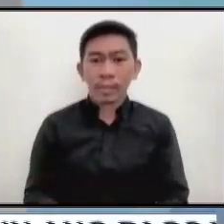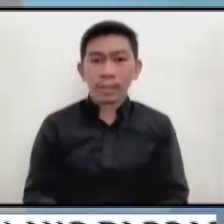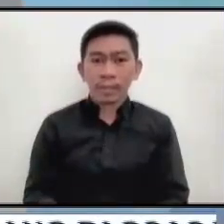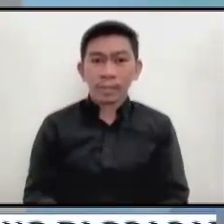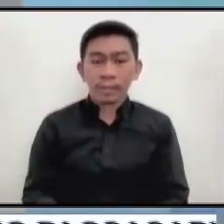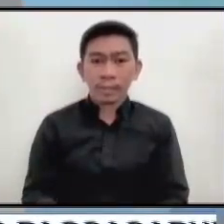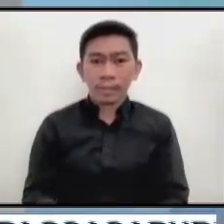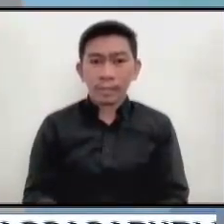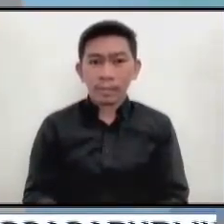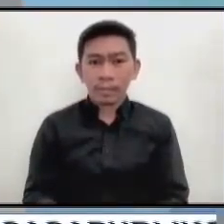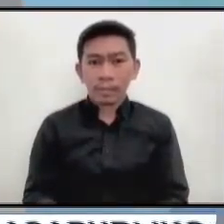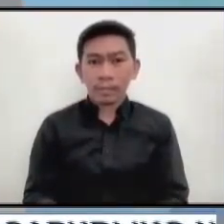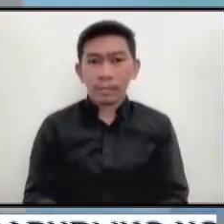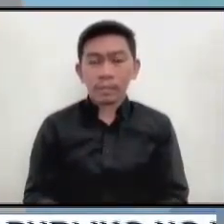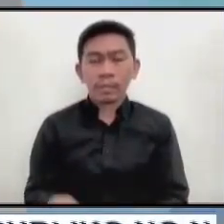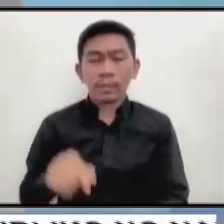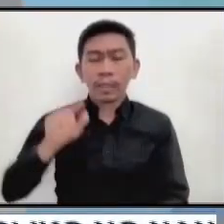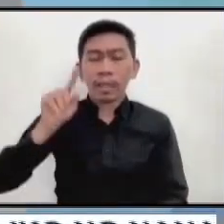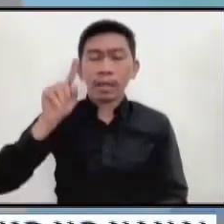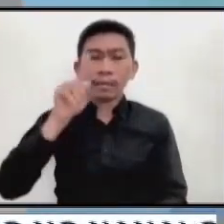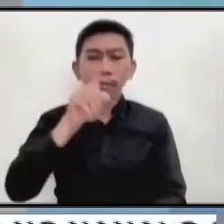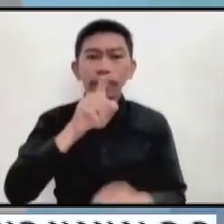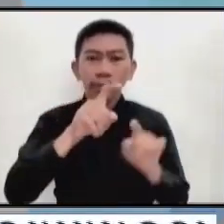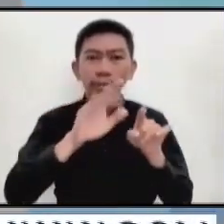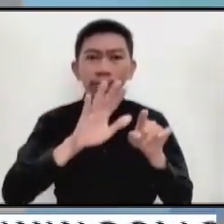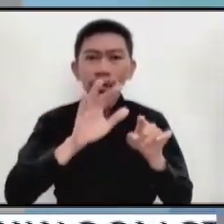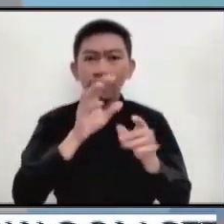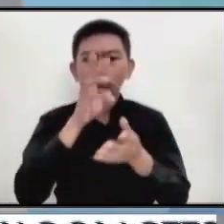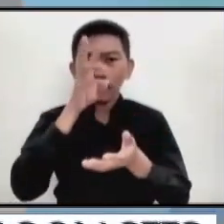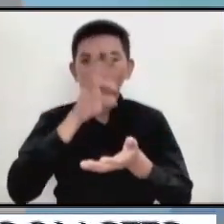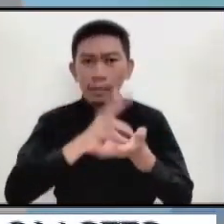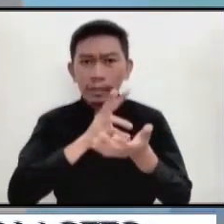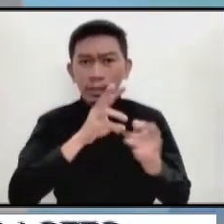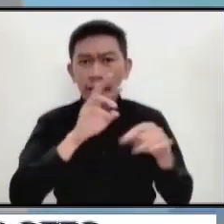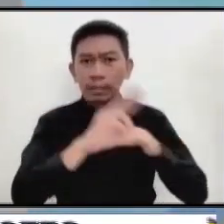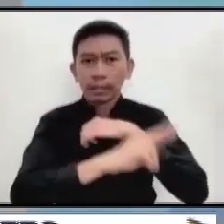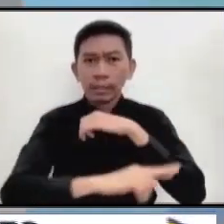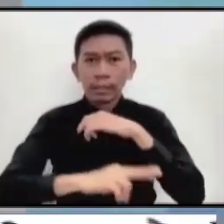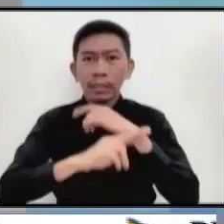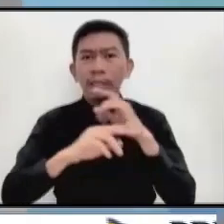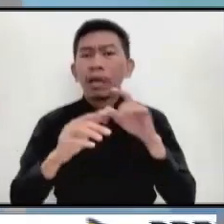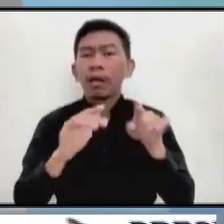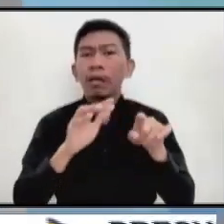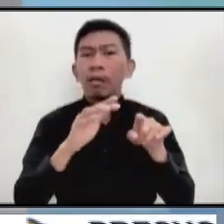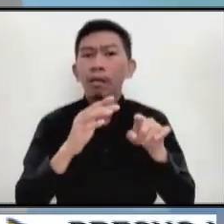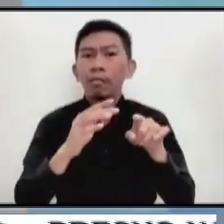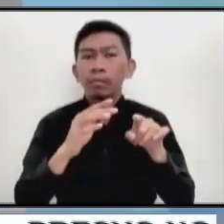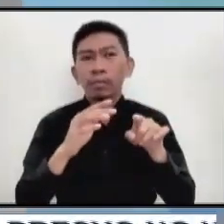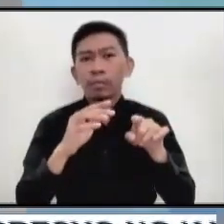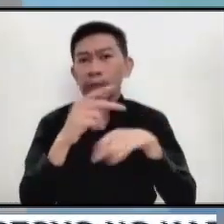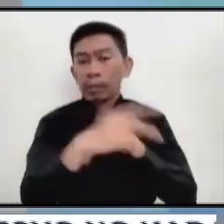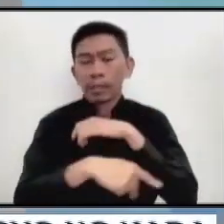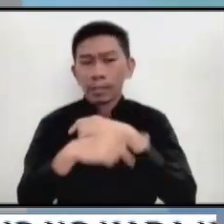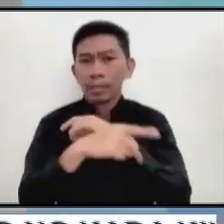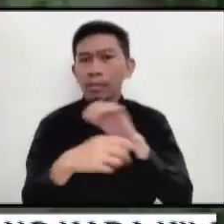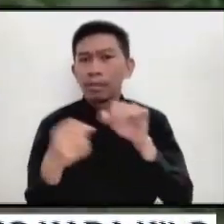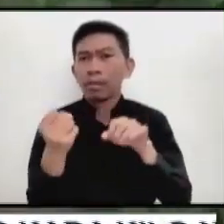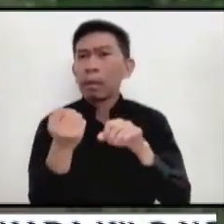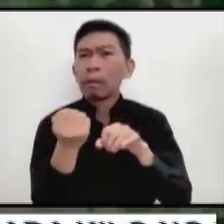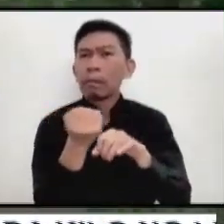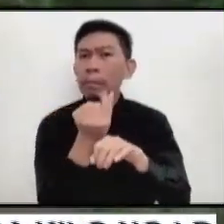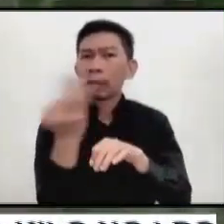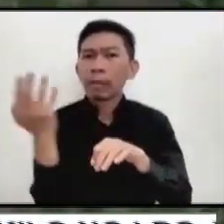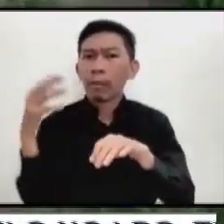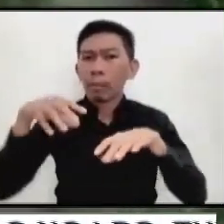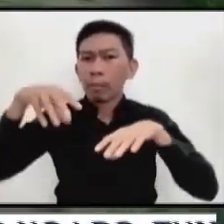pong lalawigan, gaano po kalawak yung walang supply ng kuryente? Well, may mga bayan na walang